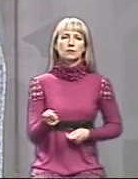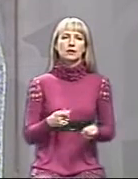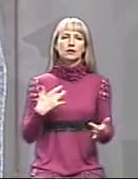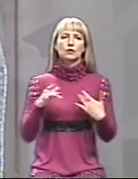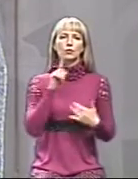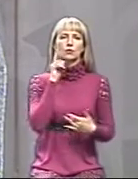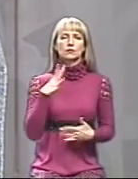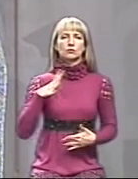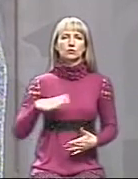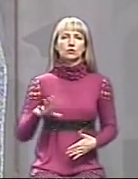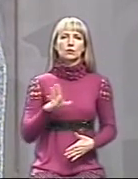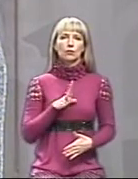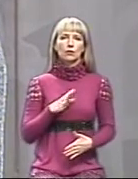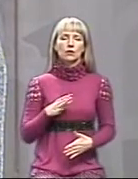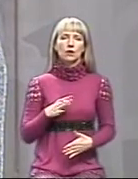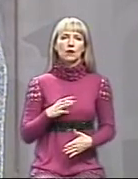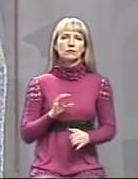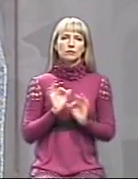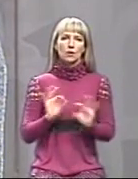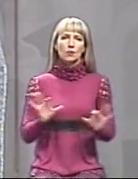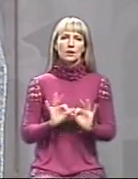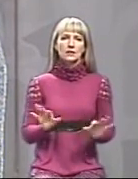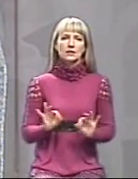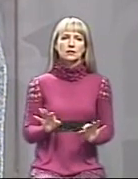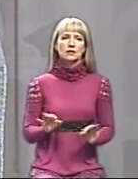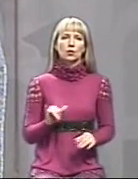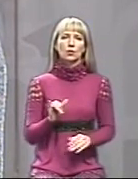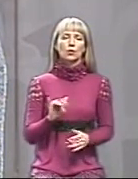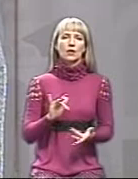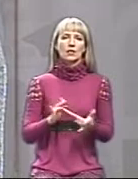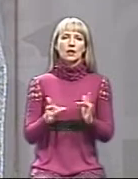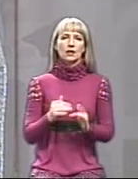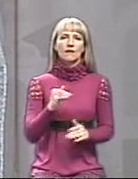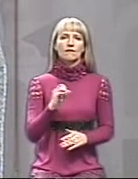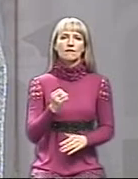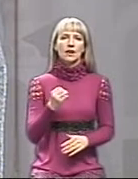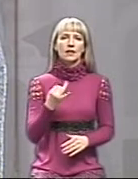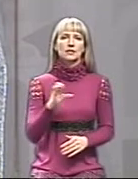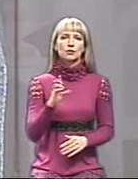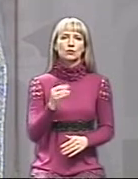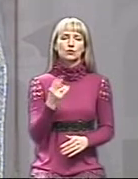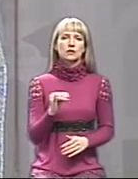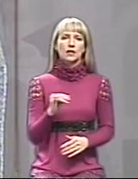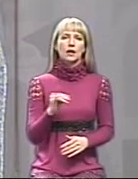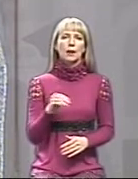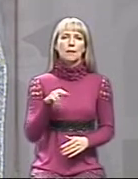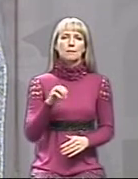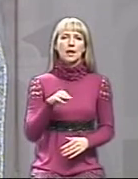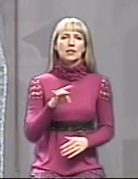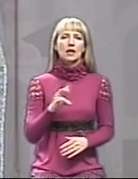театру молоді змушена була виправдовуватись. Зокрема, у Фейсбуці з'явився пост Надії Петренко,